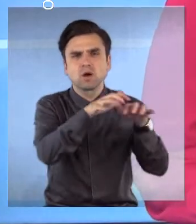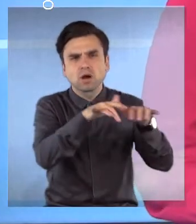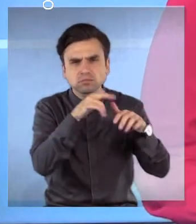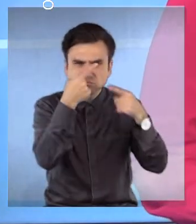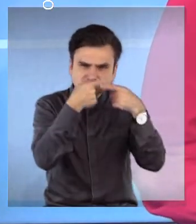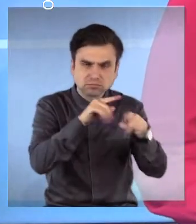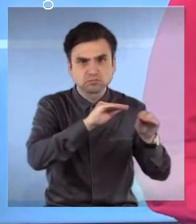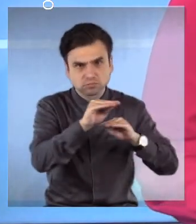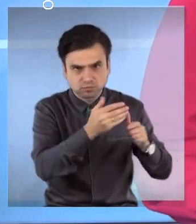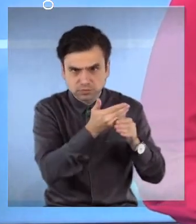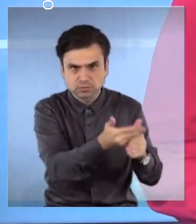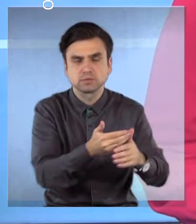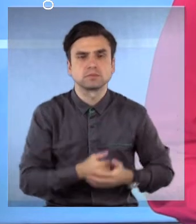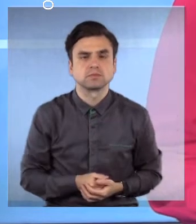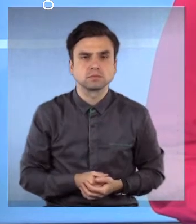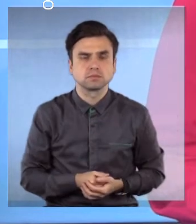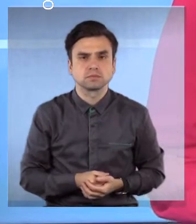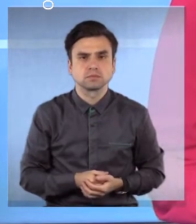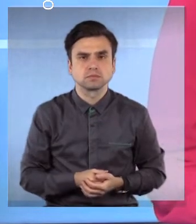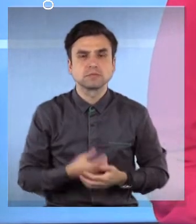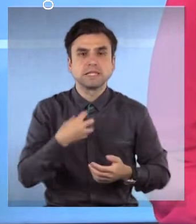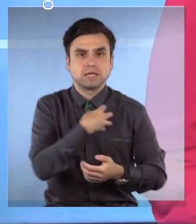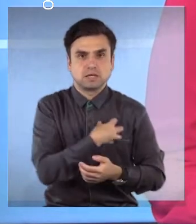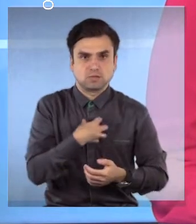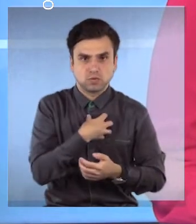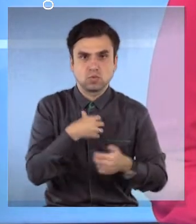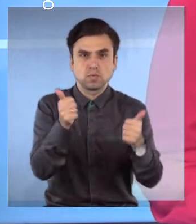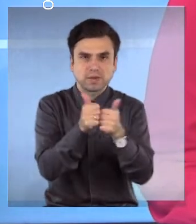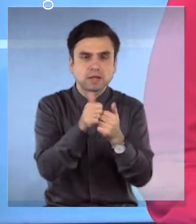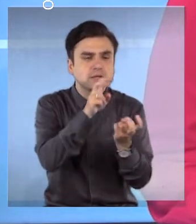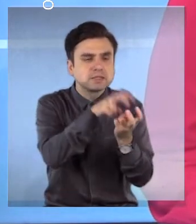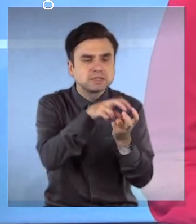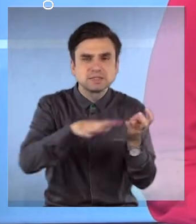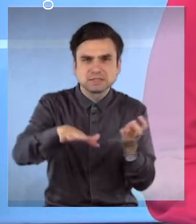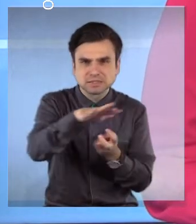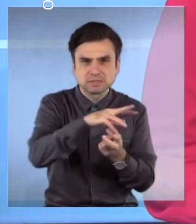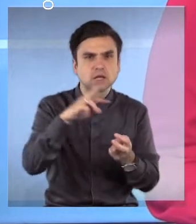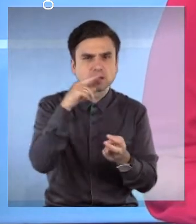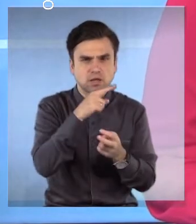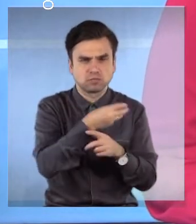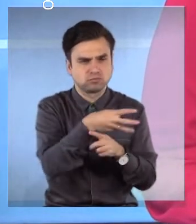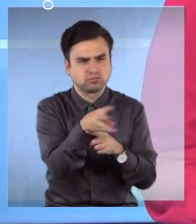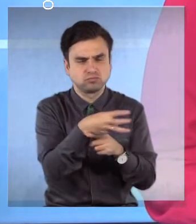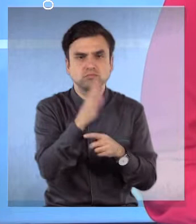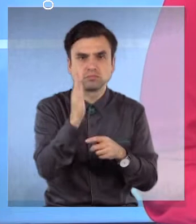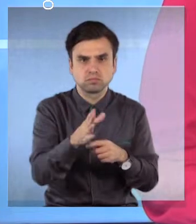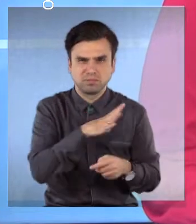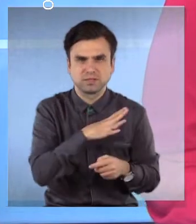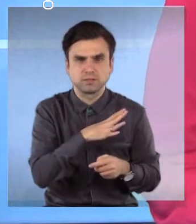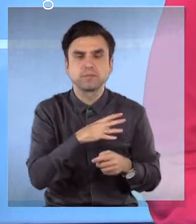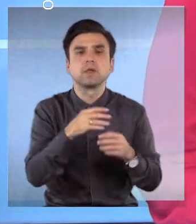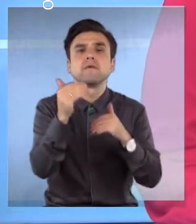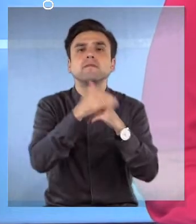Біля мерії патруїли щурів. Фахівці з дератизації працювали ввечері 12 листопада. Це заключний етап зі